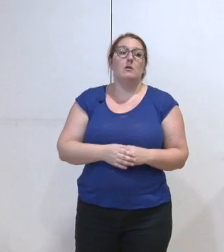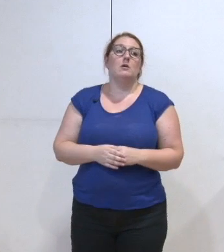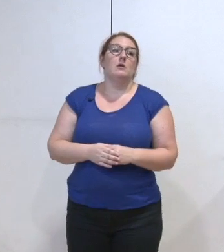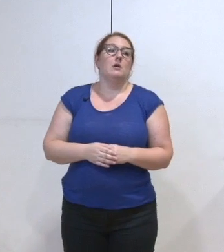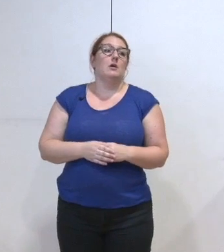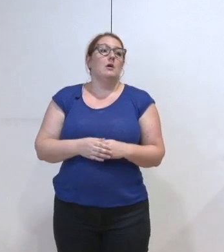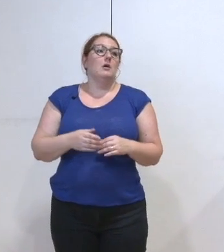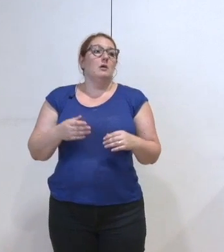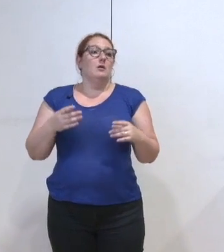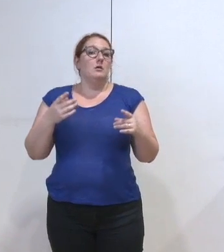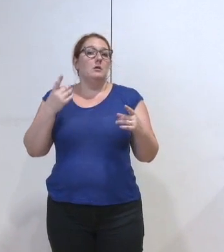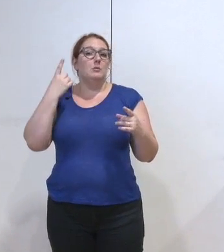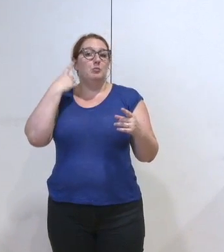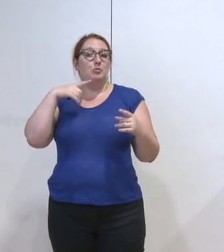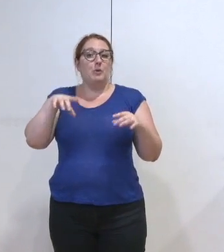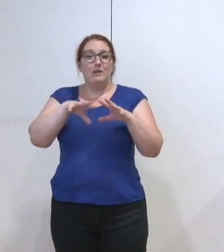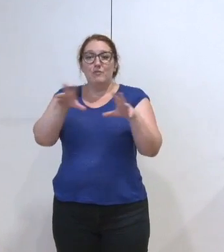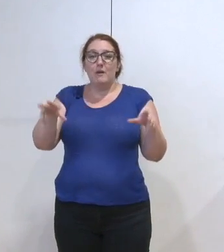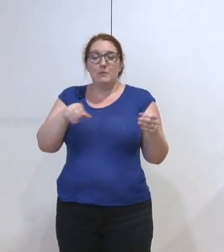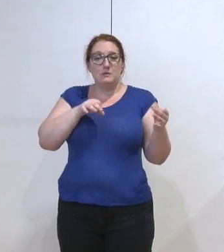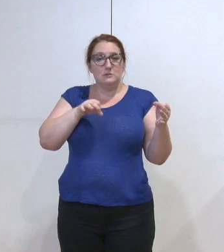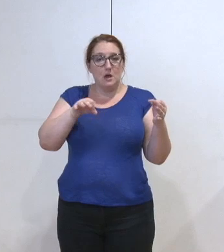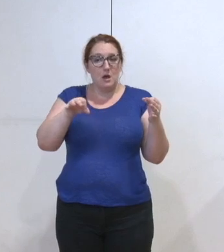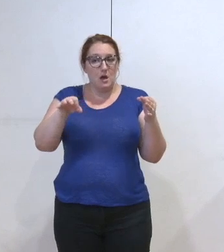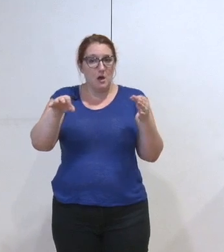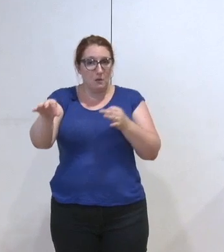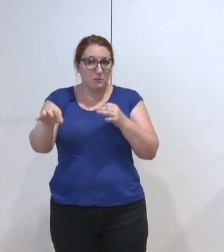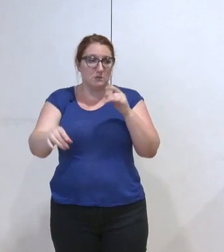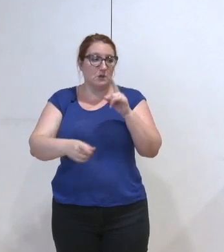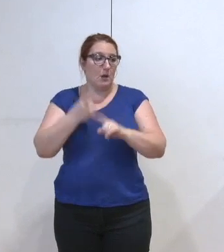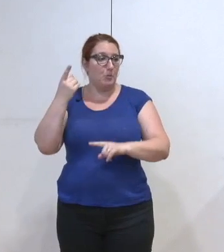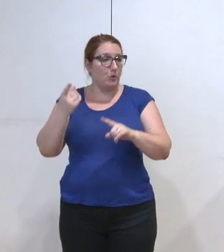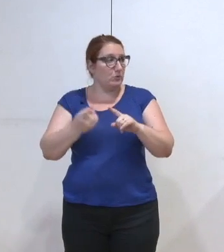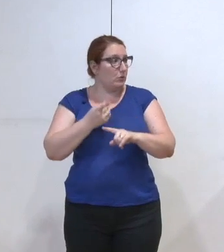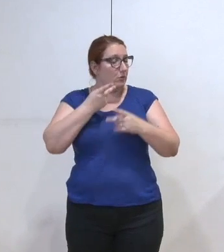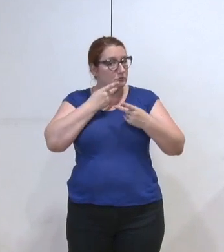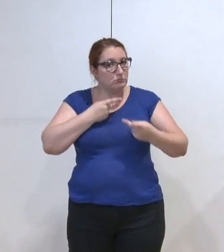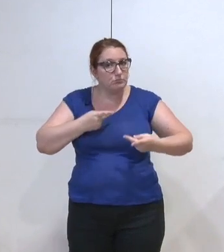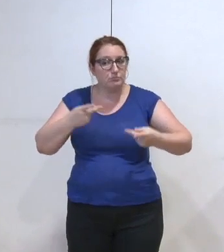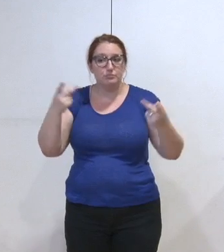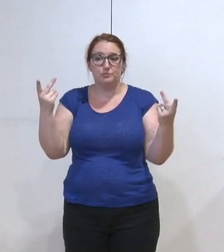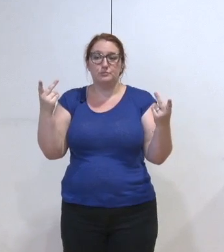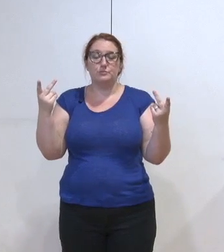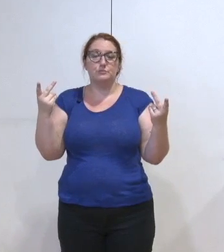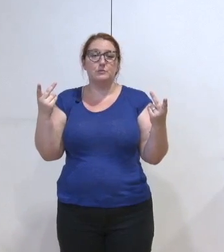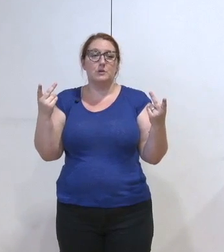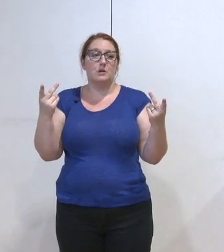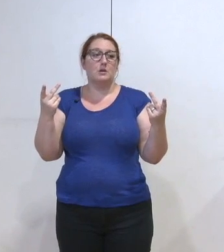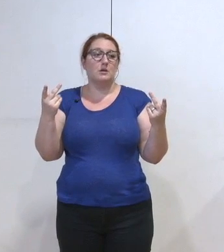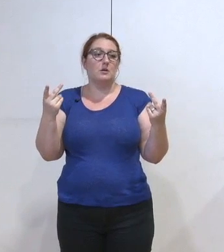familles il est important de souligner mais pareil sur du fait de d'un nombre important